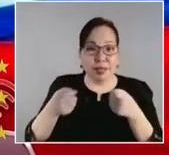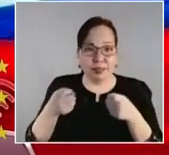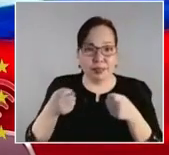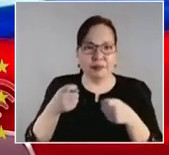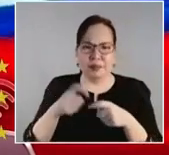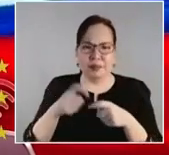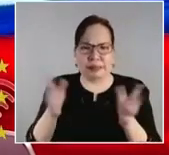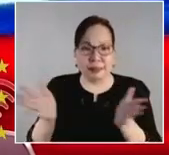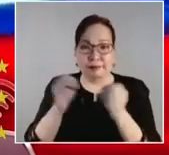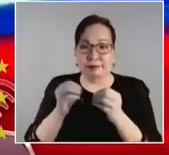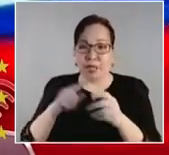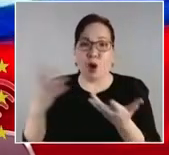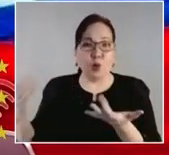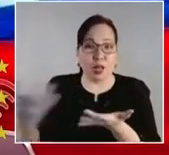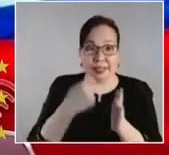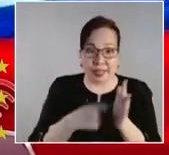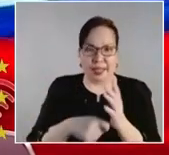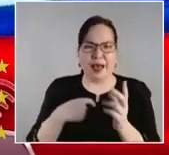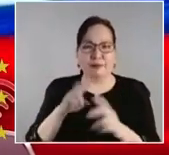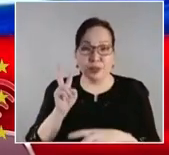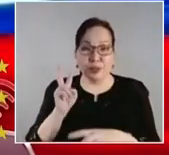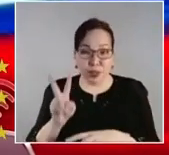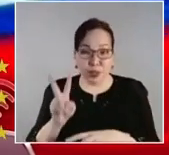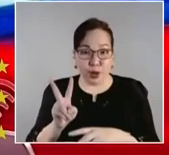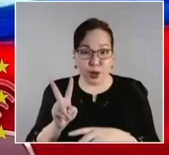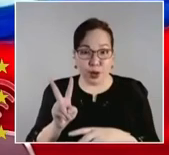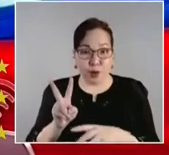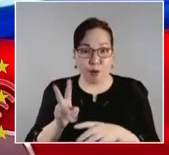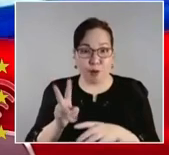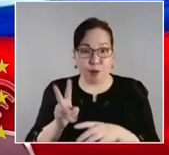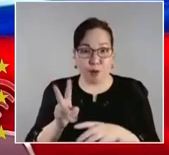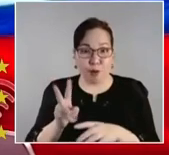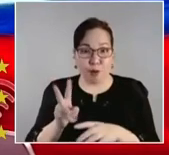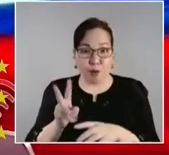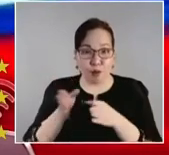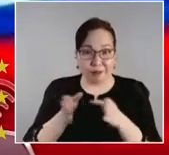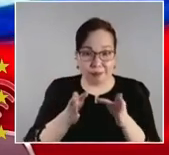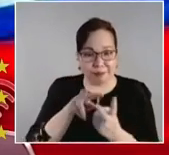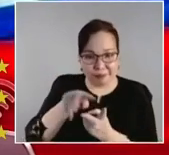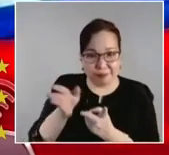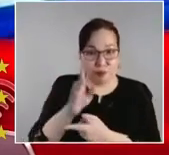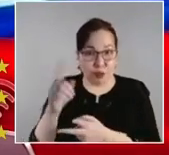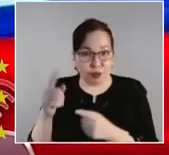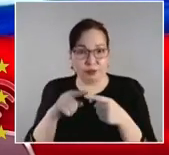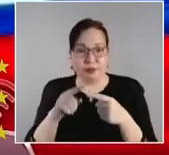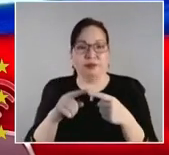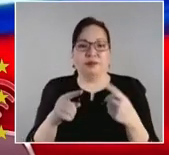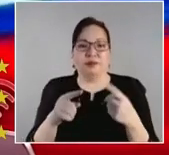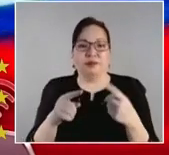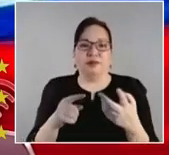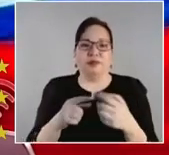two-pronged approach dyan po. One is to embrace, you know,